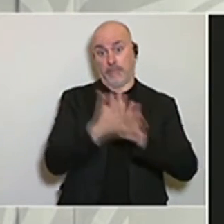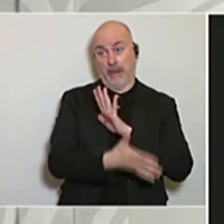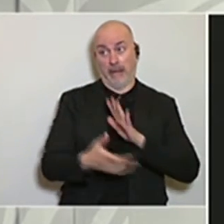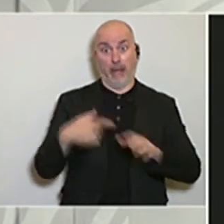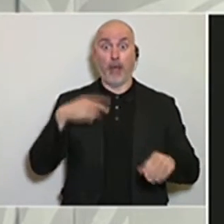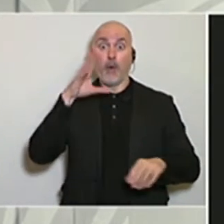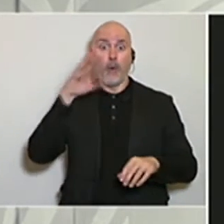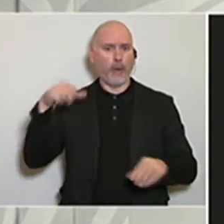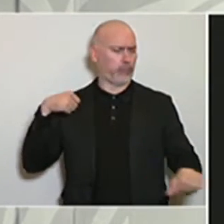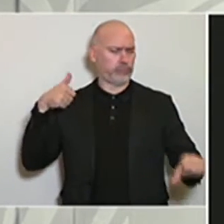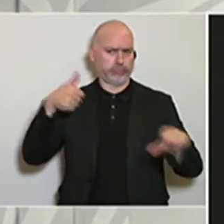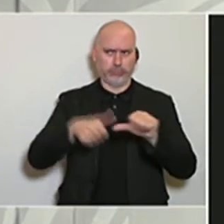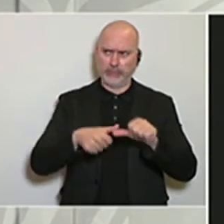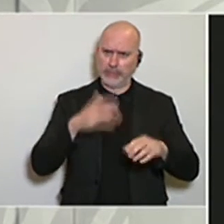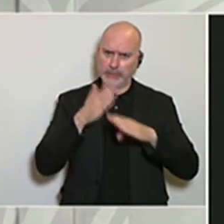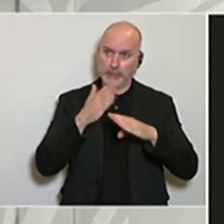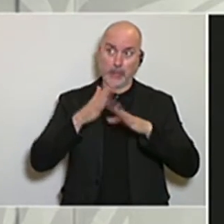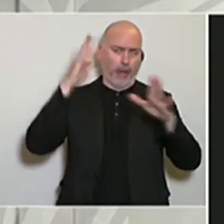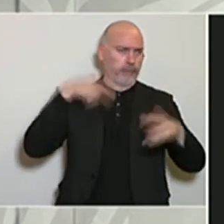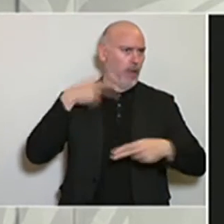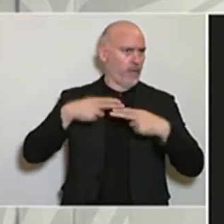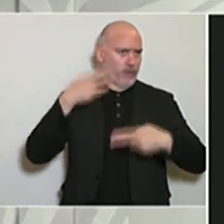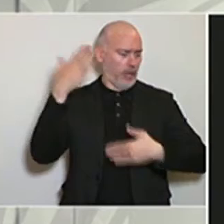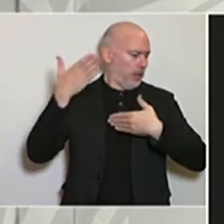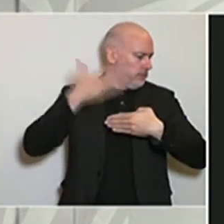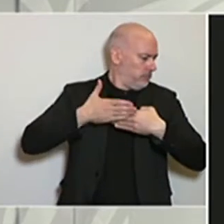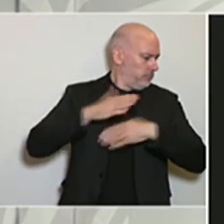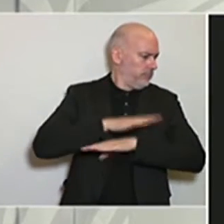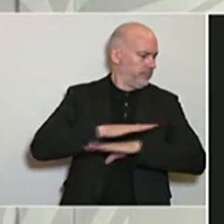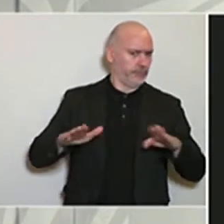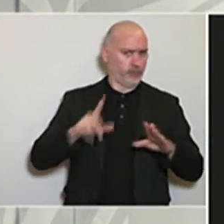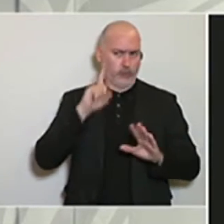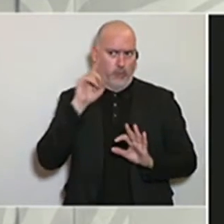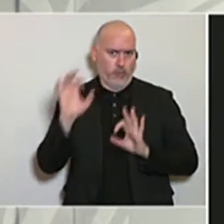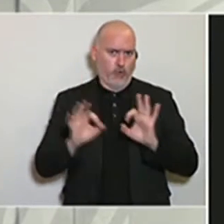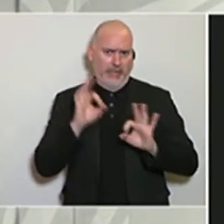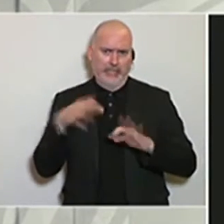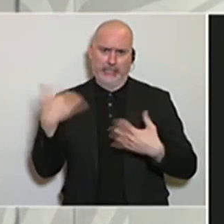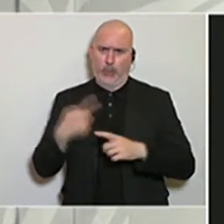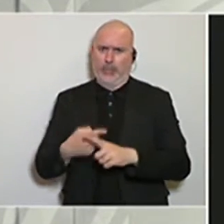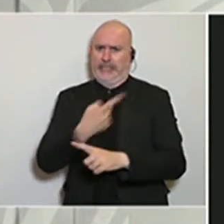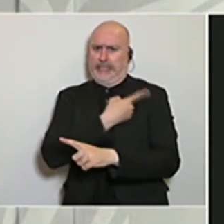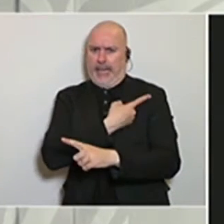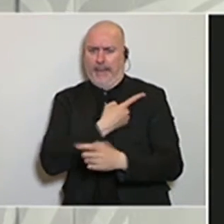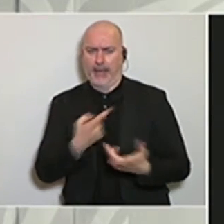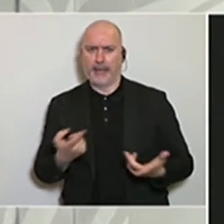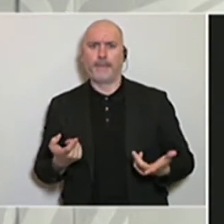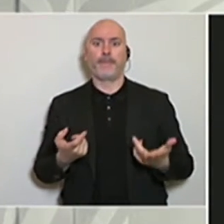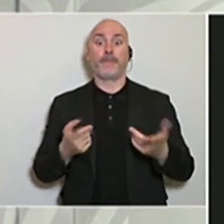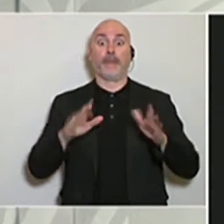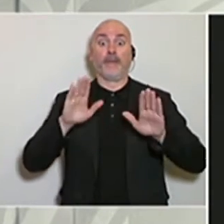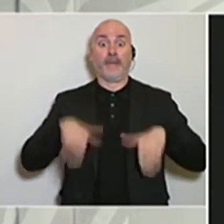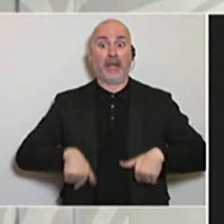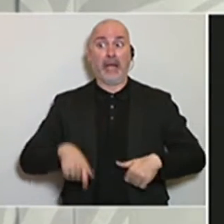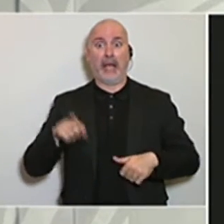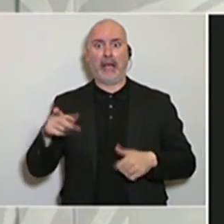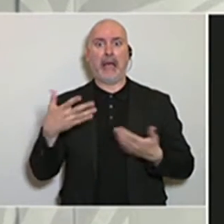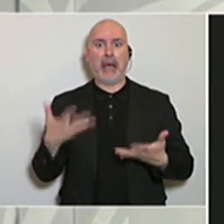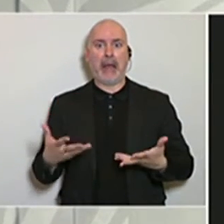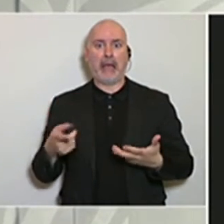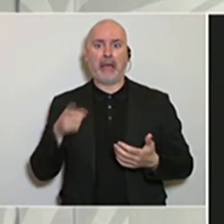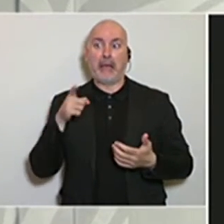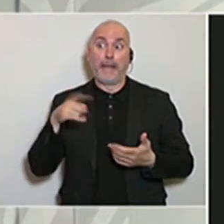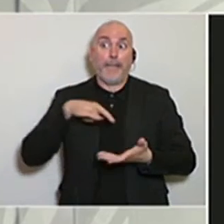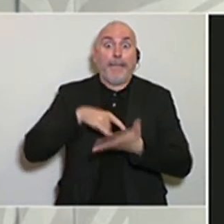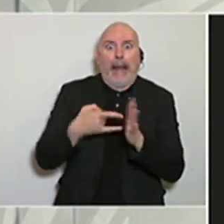apostat pel tancament de fronteres i per una prudència extrema al respecte? Quina és la posició del govern i quins són